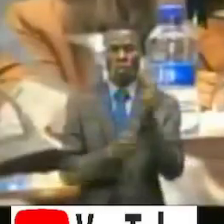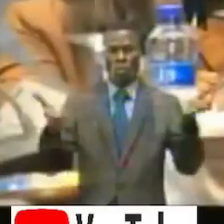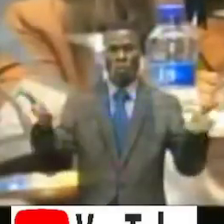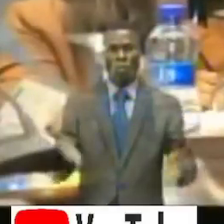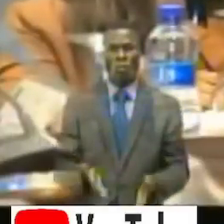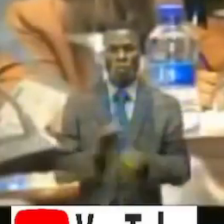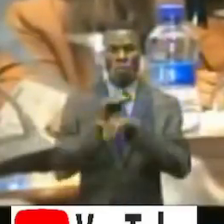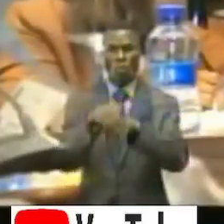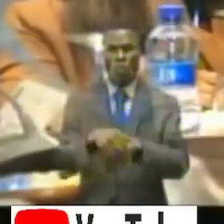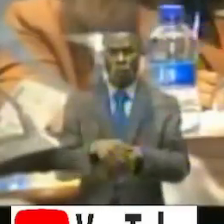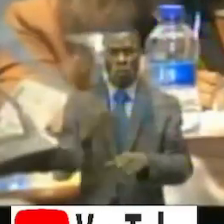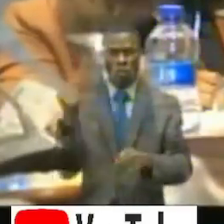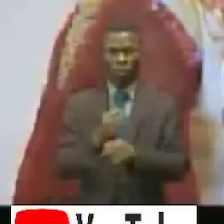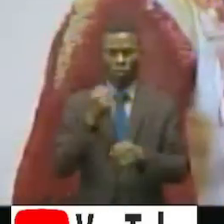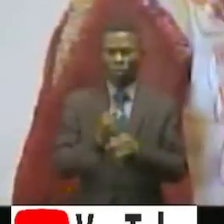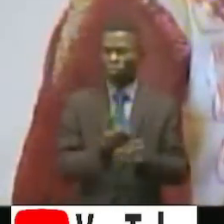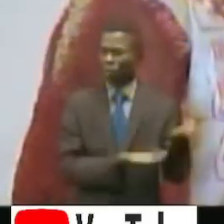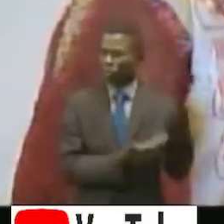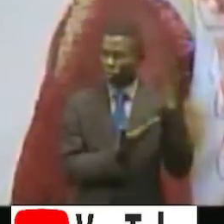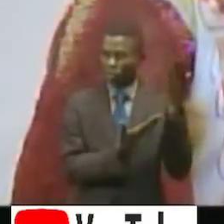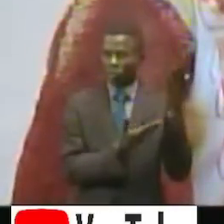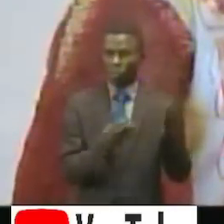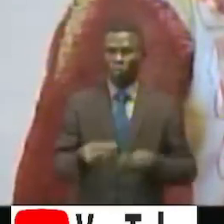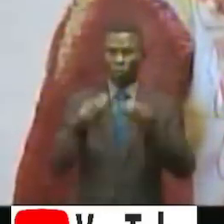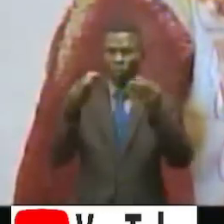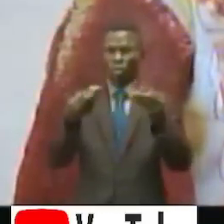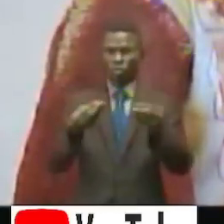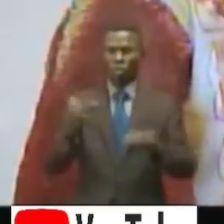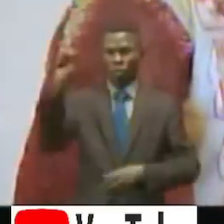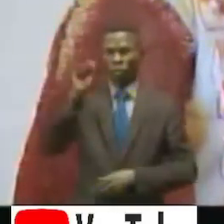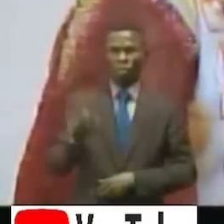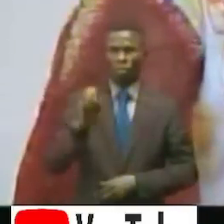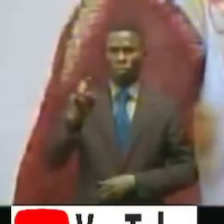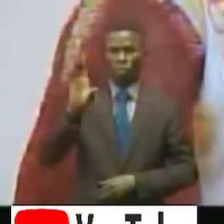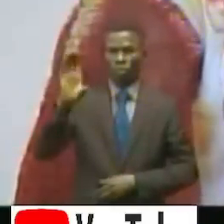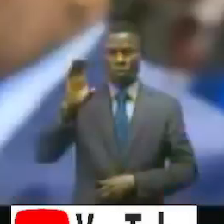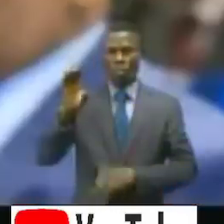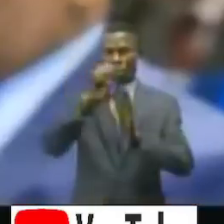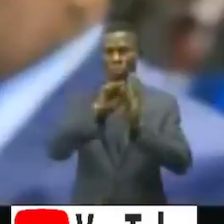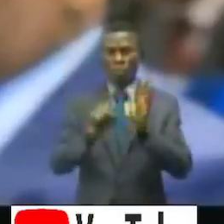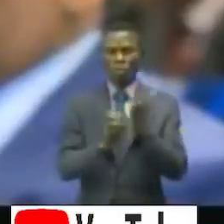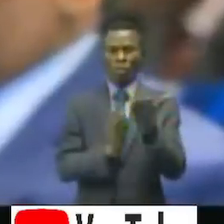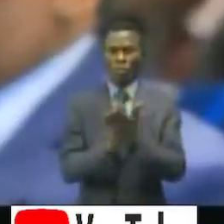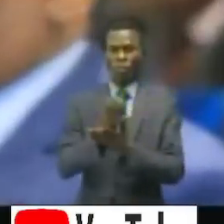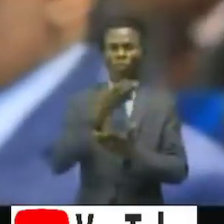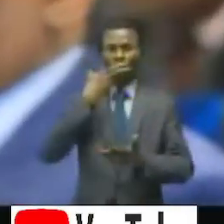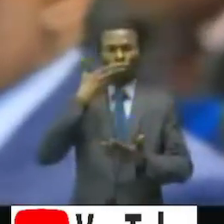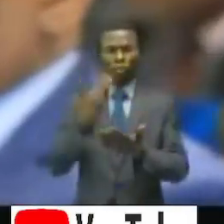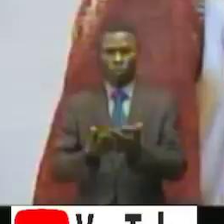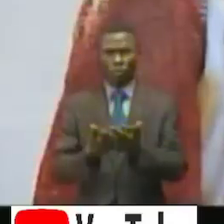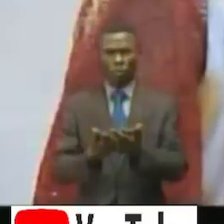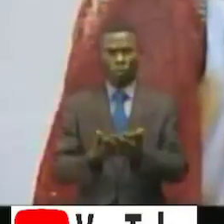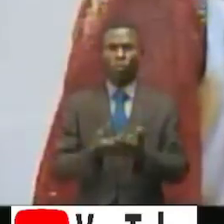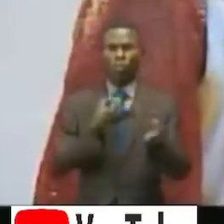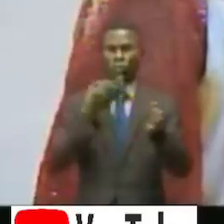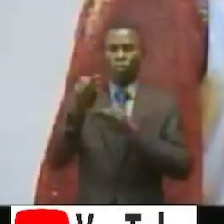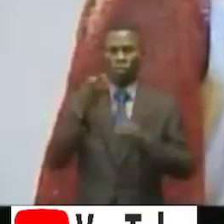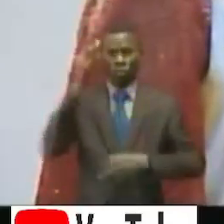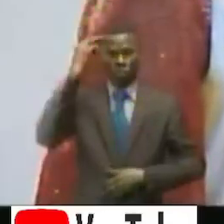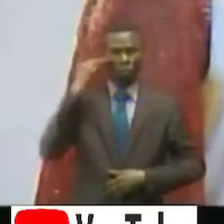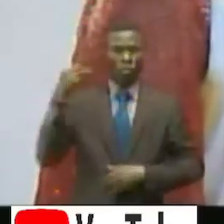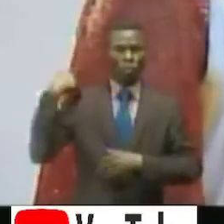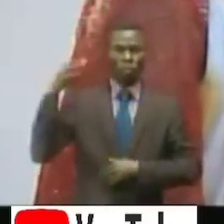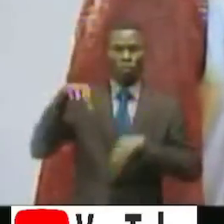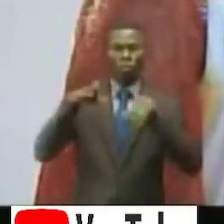sont appelés à un travail de fond pour doter la SADC d'une statistique harmonisée et fiable, a rappelé la ministre